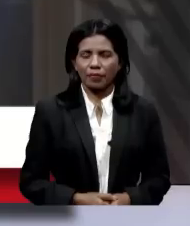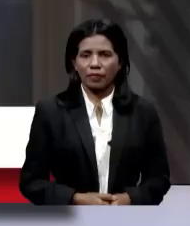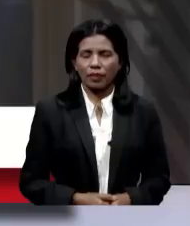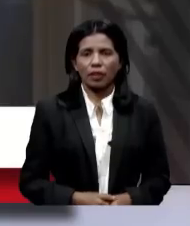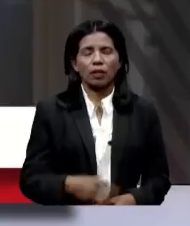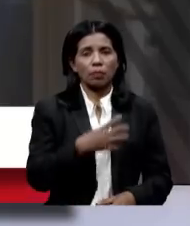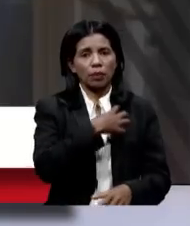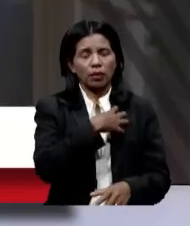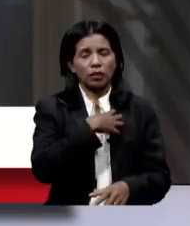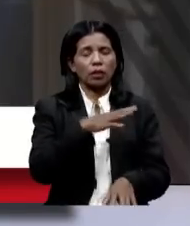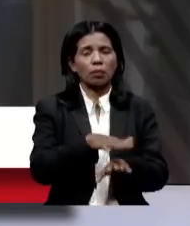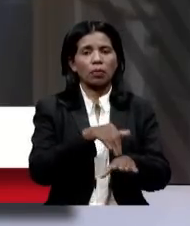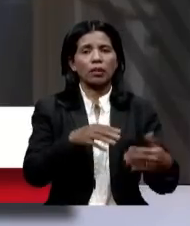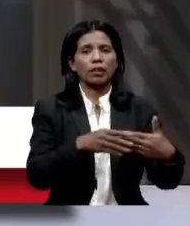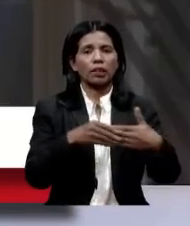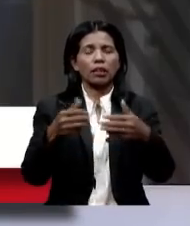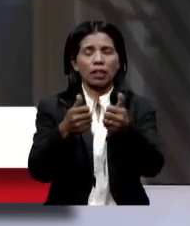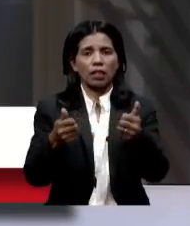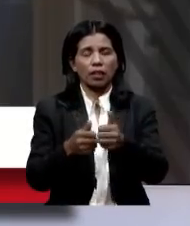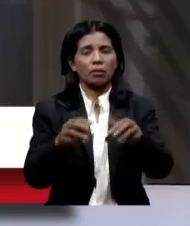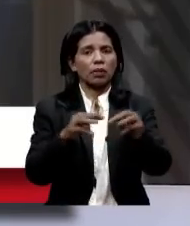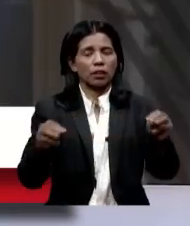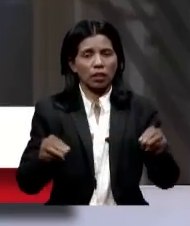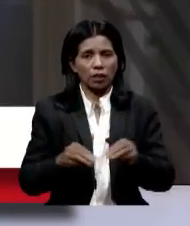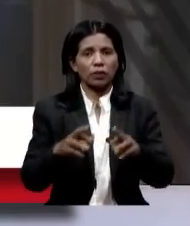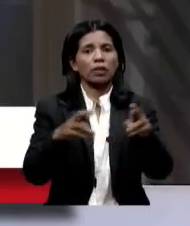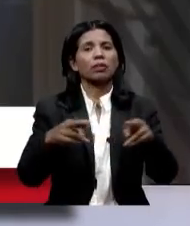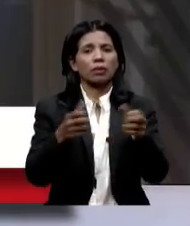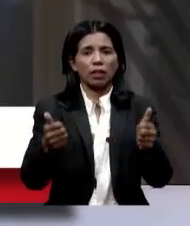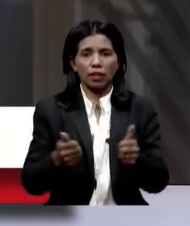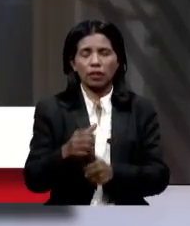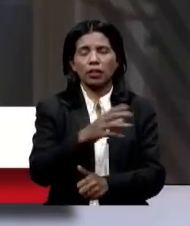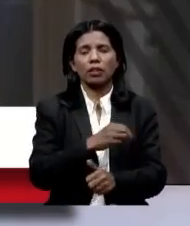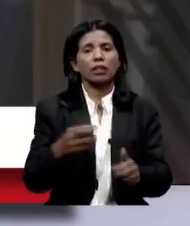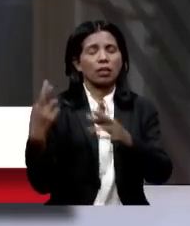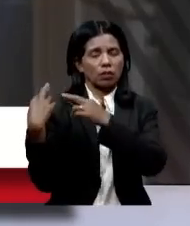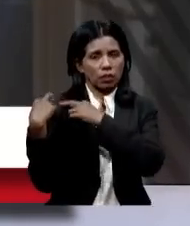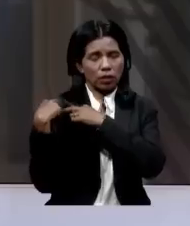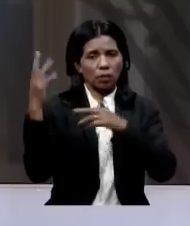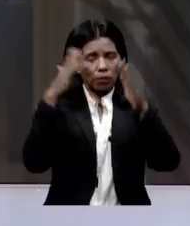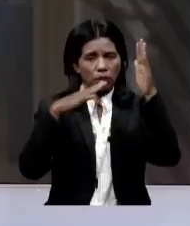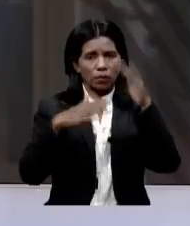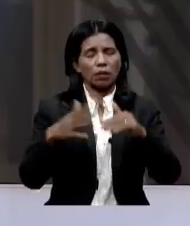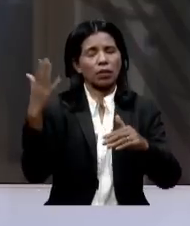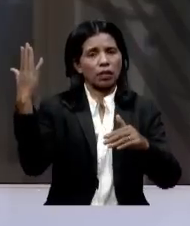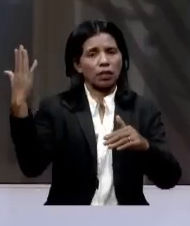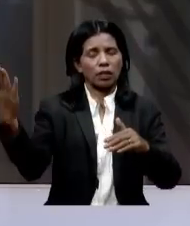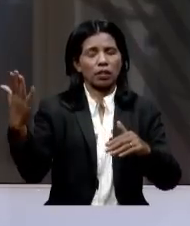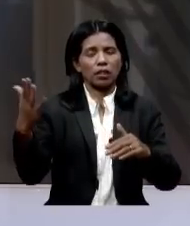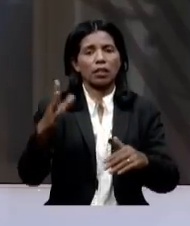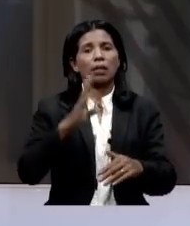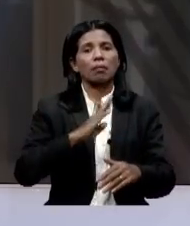Martelli se bolo líder artes marciais no Rituais, onde responsabiliza o confronto onde acontece e é matador